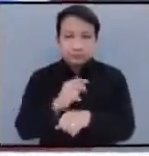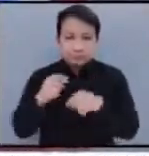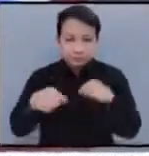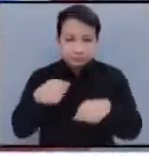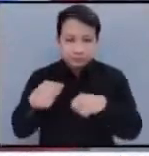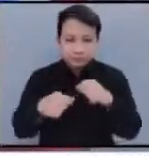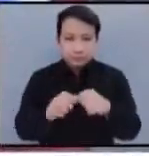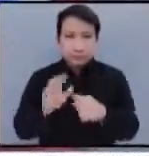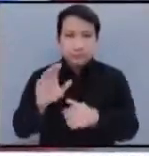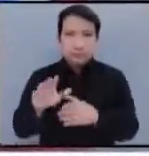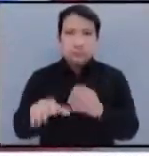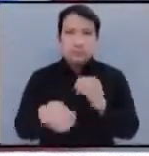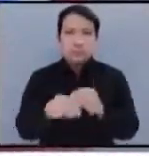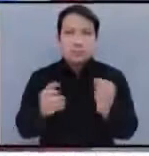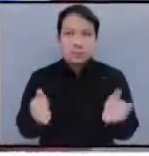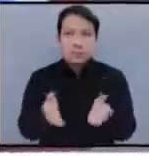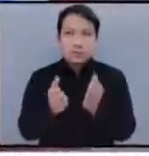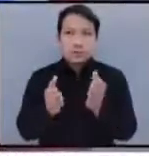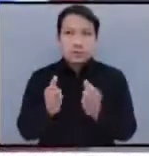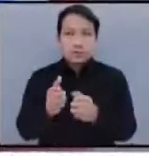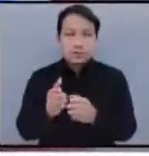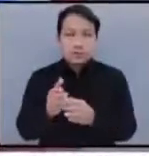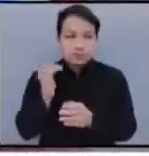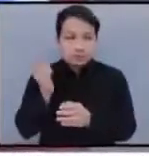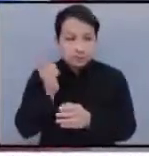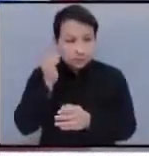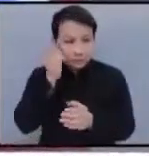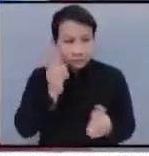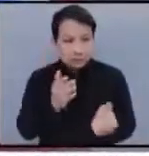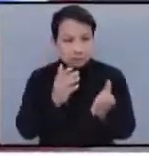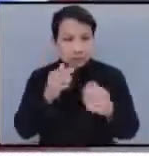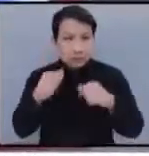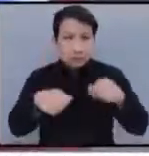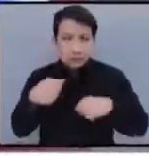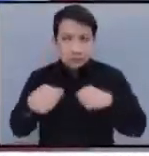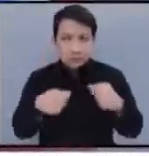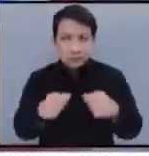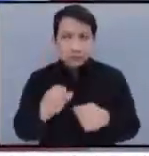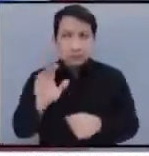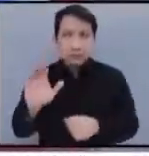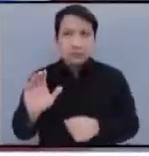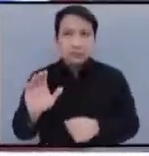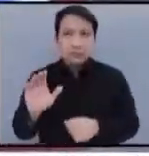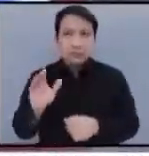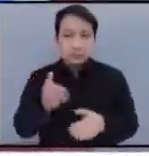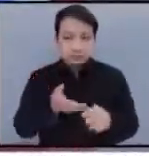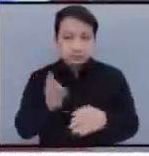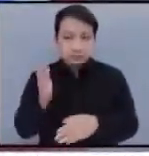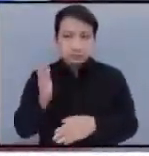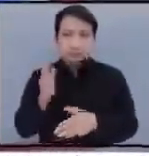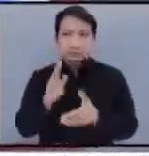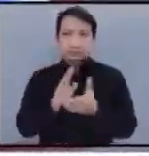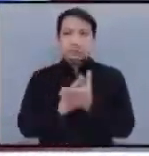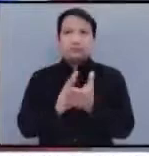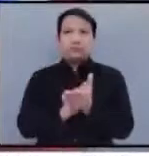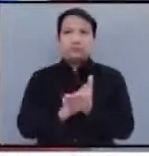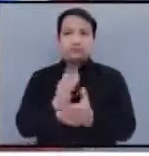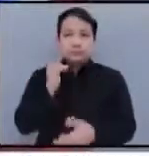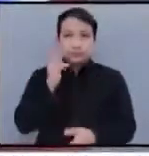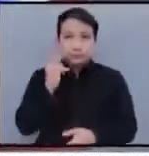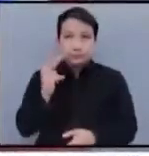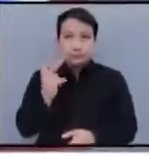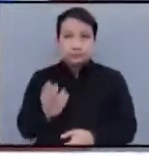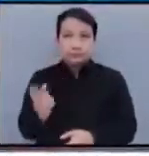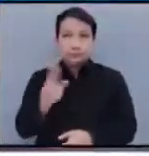din ay hinikayat ng kagawaran ng mga mag-aaral na magbisikleta sa kanilang pagpasok sa eskwelahan. Si Kenneth Pasyente sa detalye. Rise and shine,